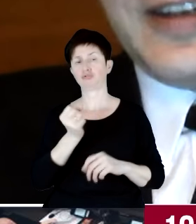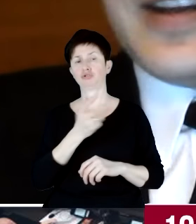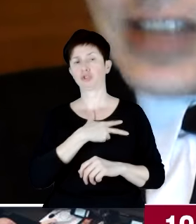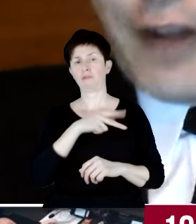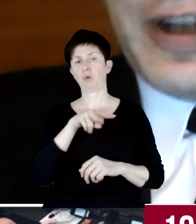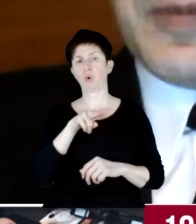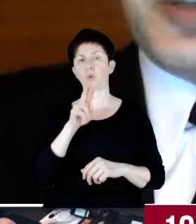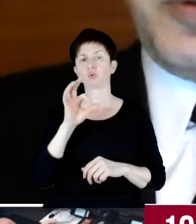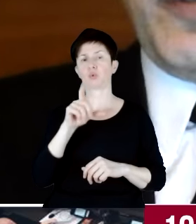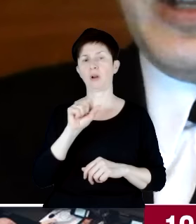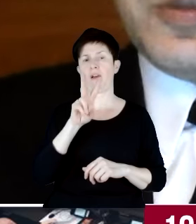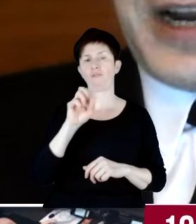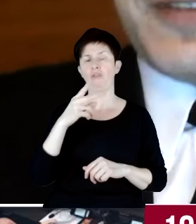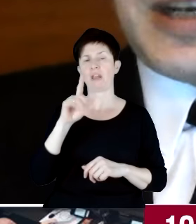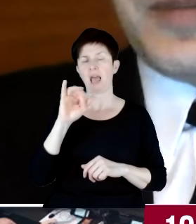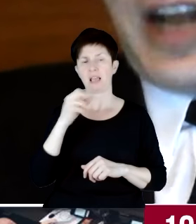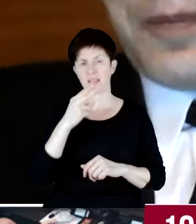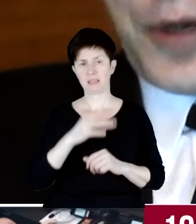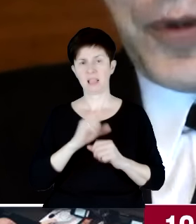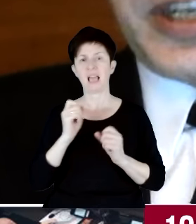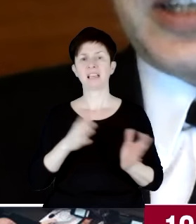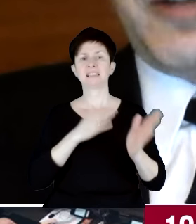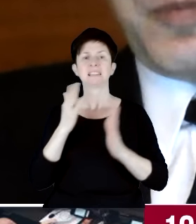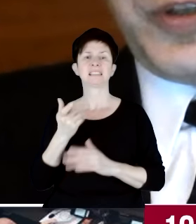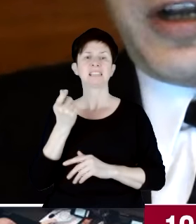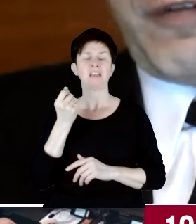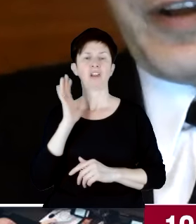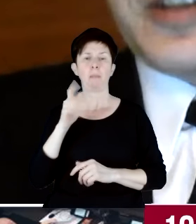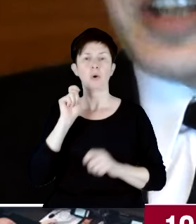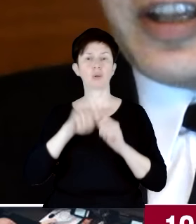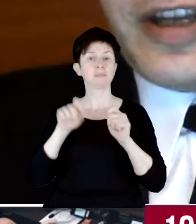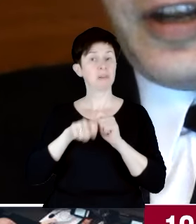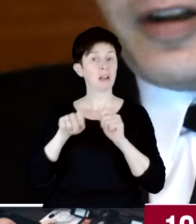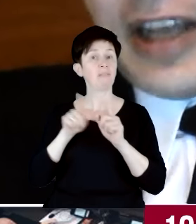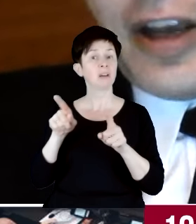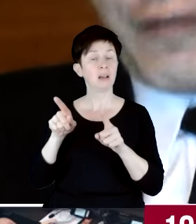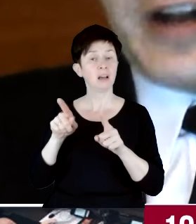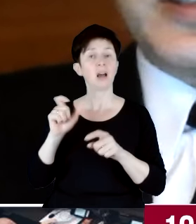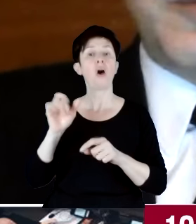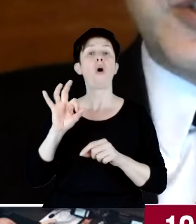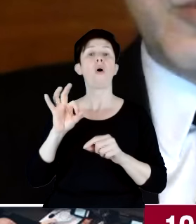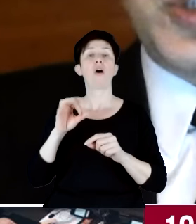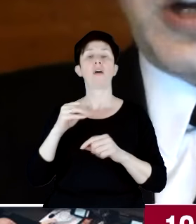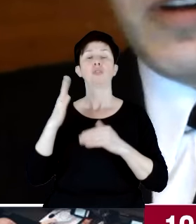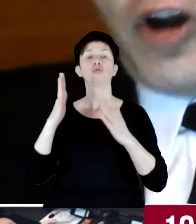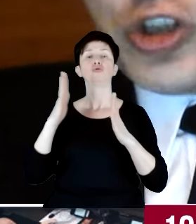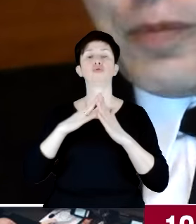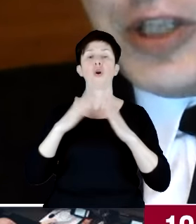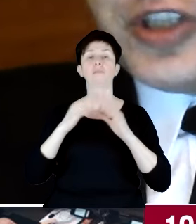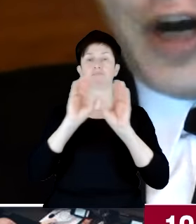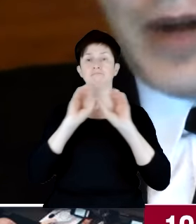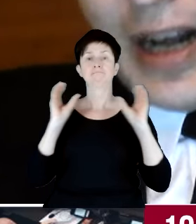der Leyen, za chwilę będziemy mówili sprawdzam a propos dyrektywy budynkowej. Kiedy taki Kowalski będzie